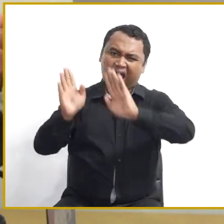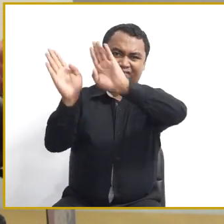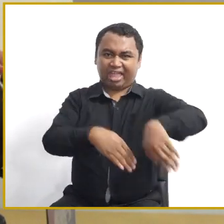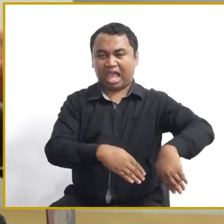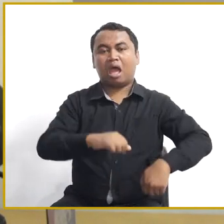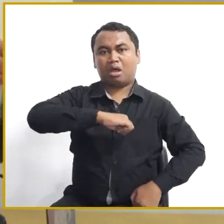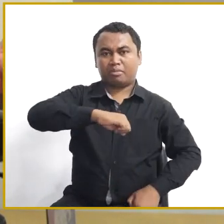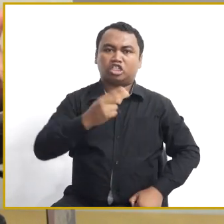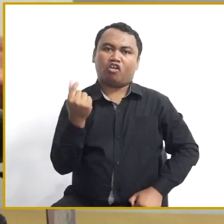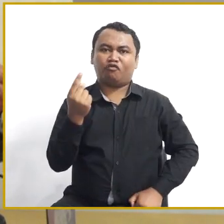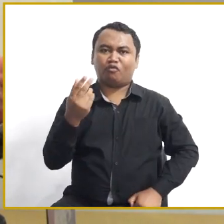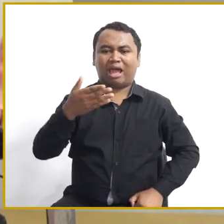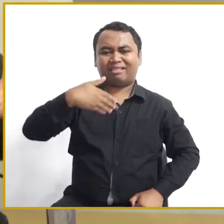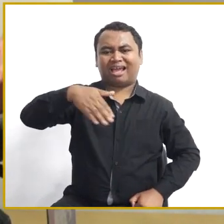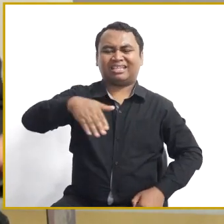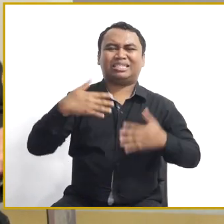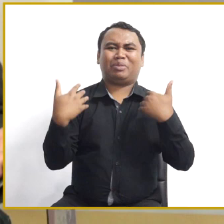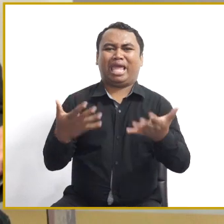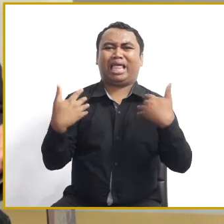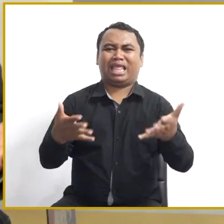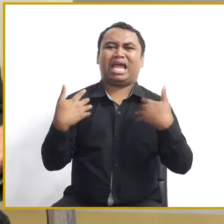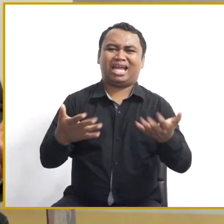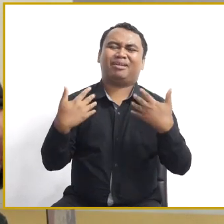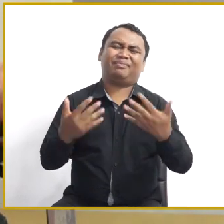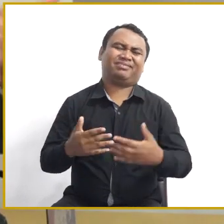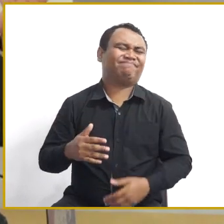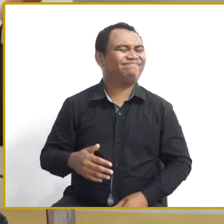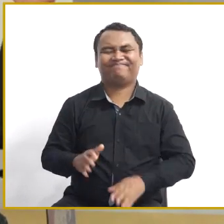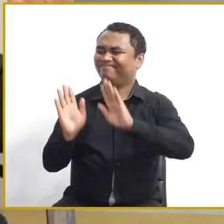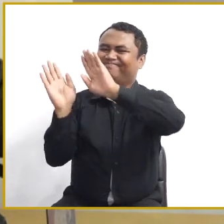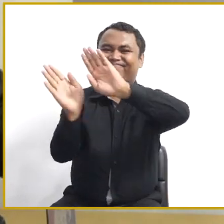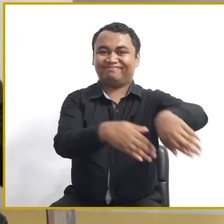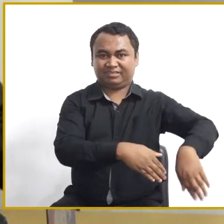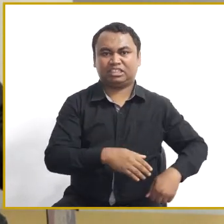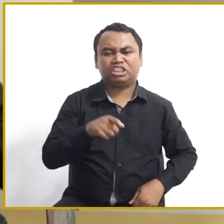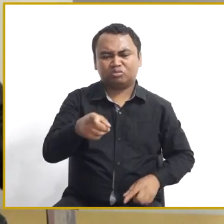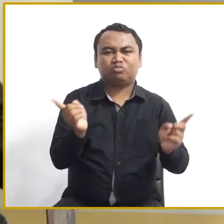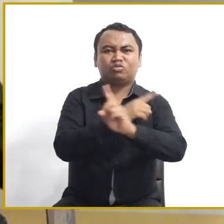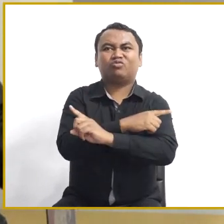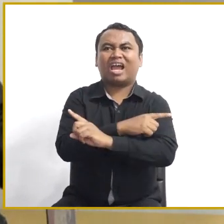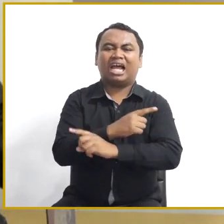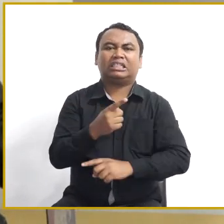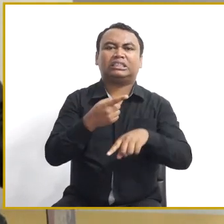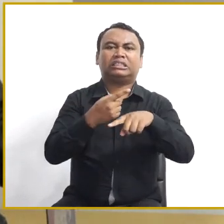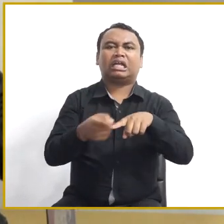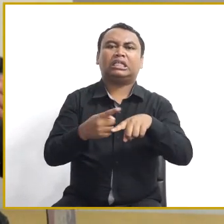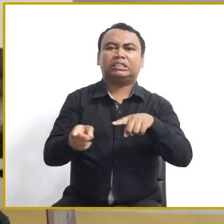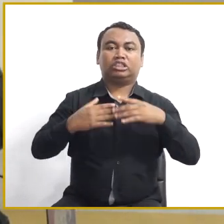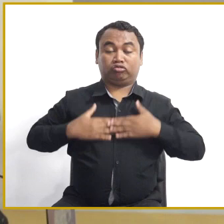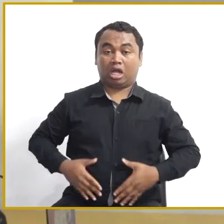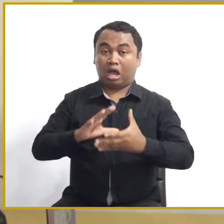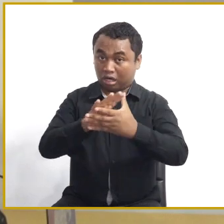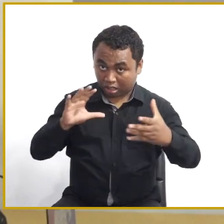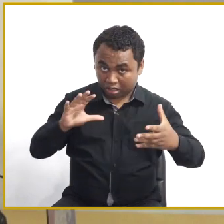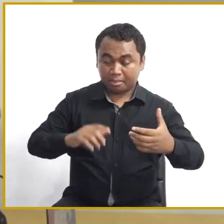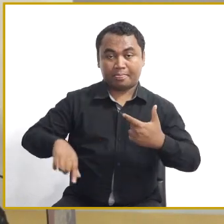io fampiasana le vola taratasy be dia be io satria io sady manimba ndresaka toekarena no